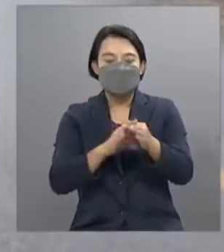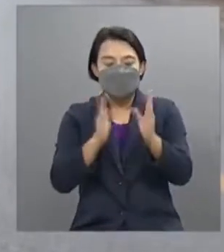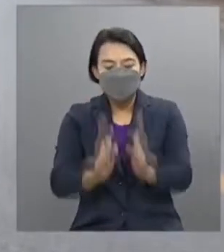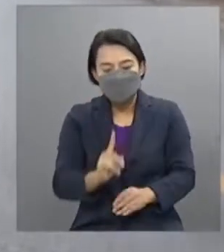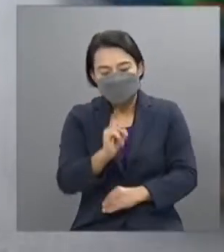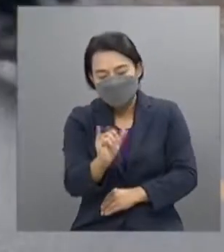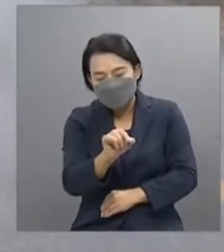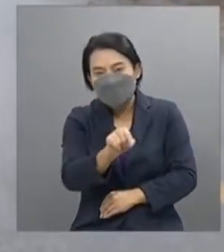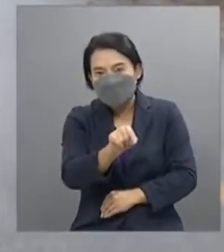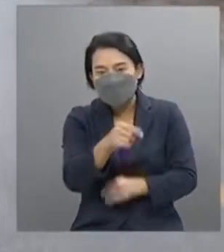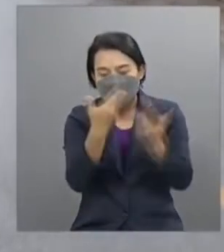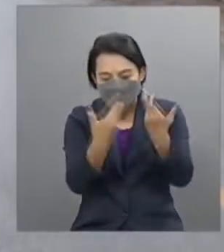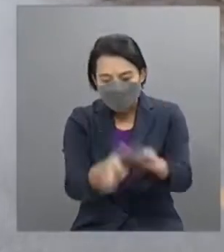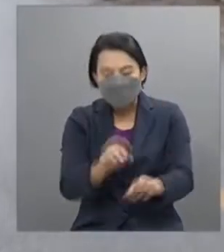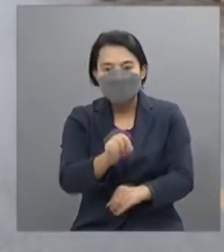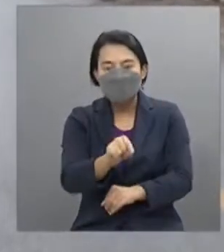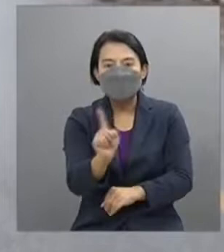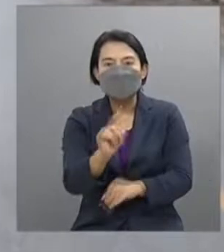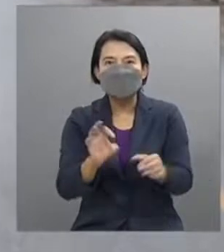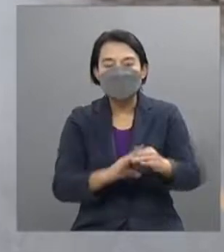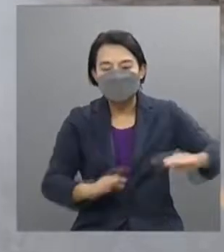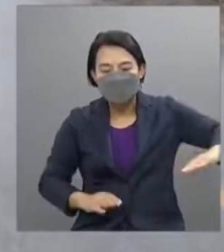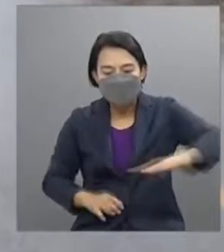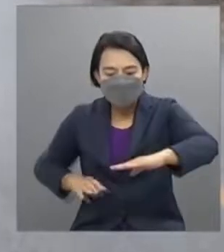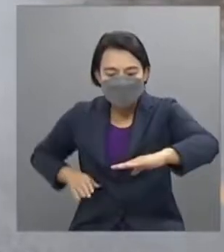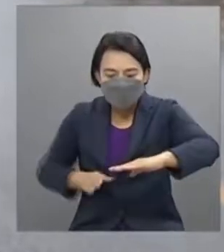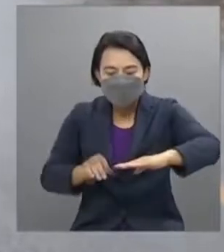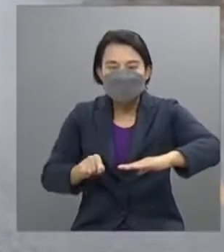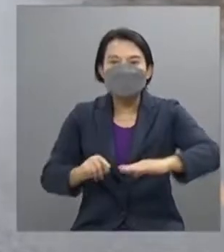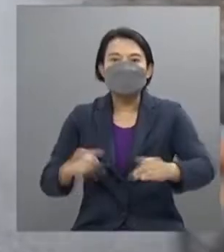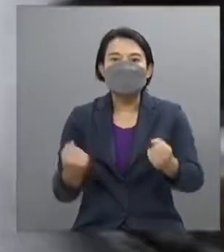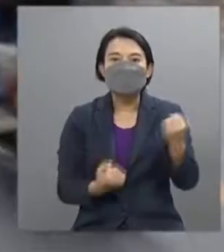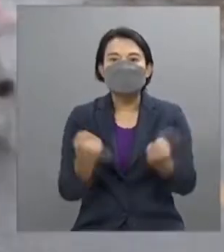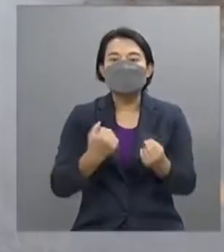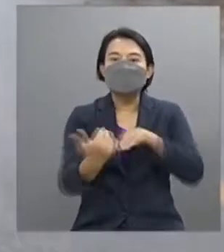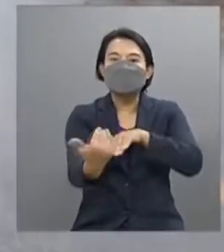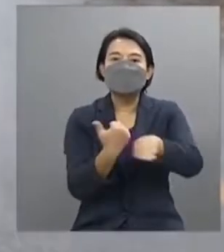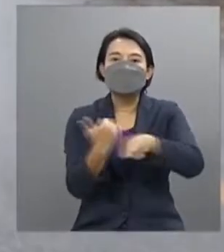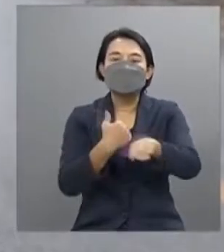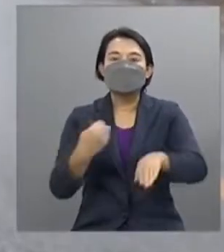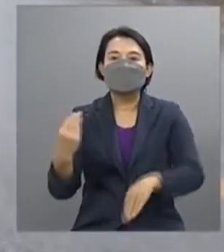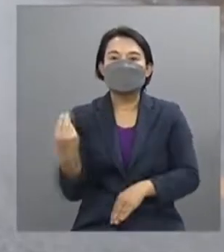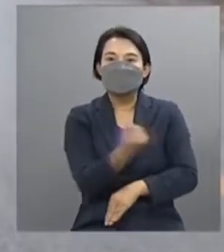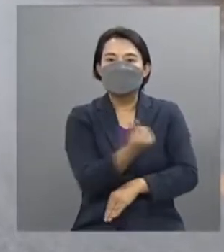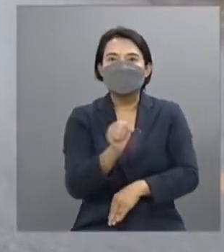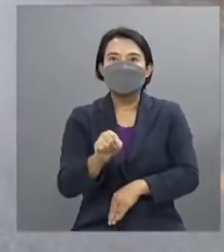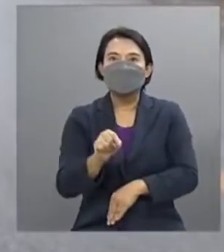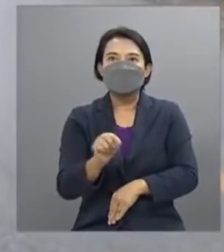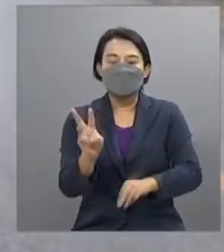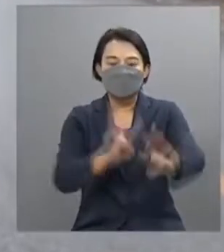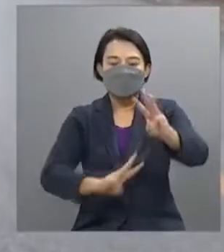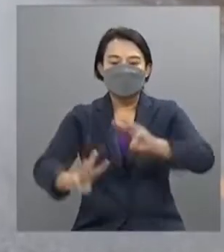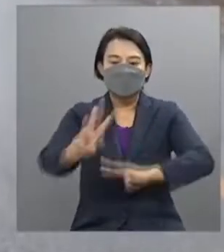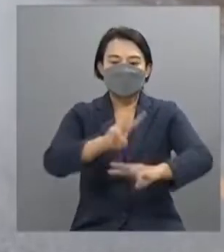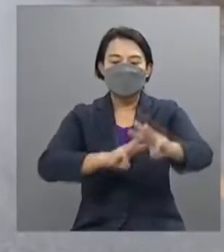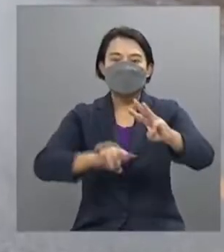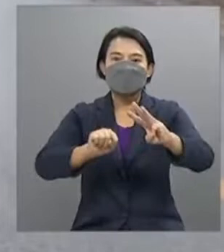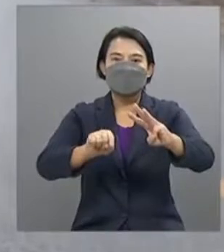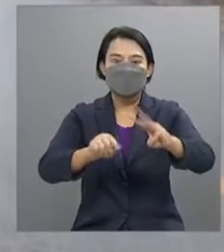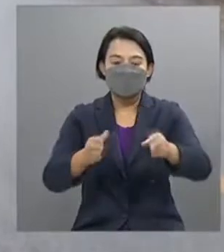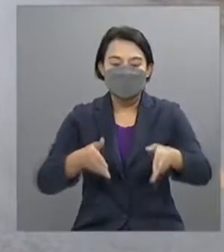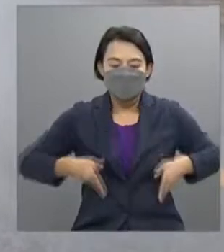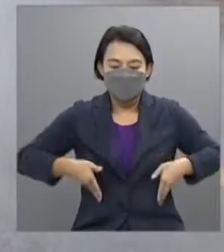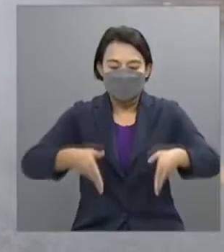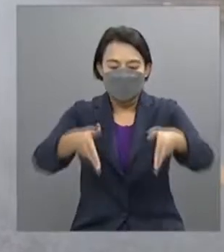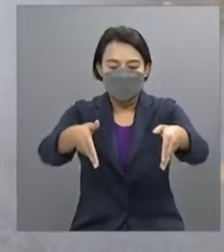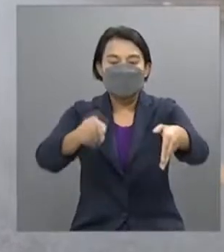ถที่เข้าออกมาเนี่ยใช้ความเร็วสูงนะครับยิ่งเห็นถนนโล่งๆเนี่ยใช้ความเร็วที่ค่อนข้างที่แบบว่าเหมือนจ